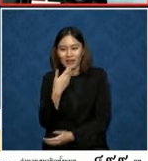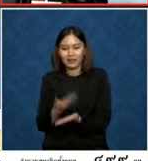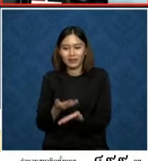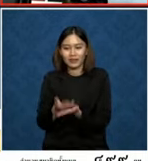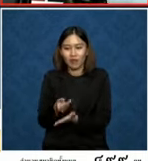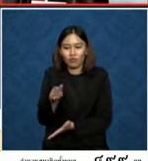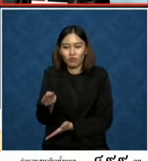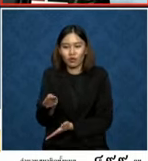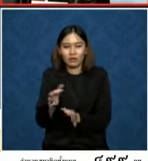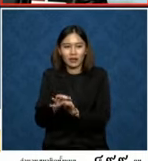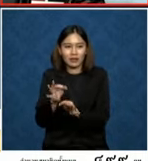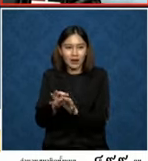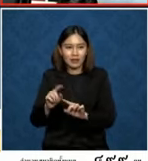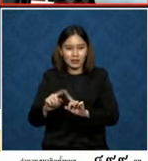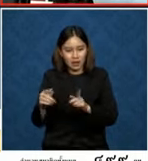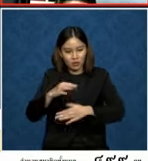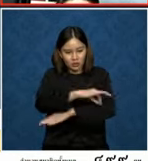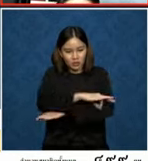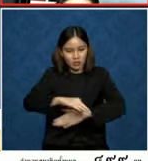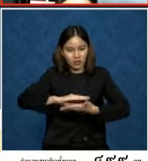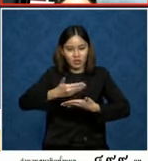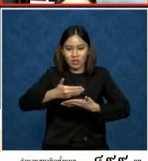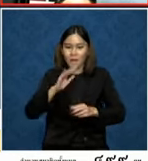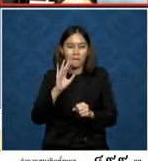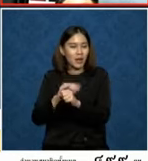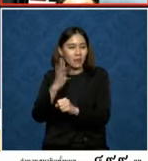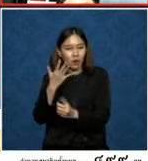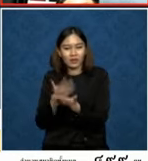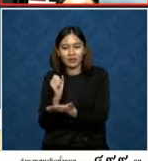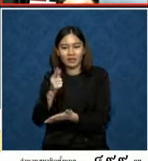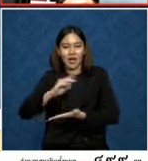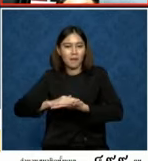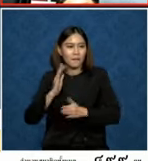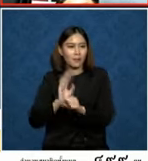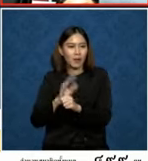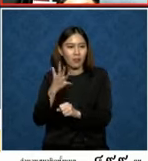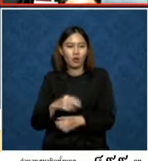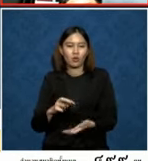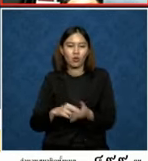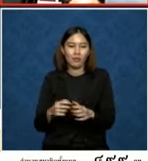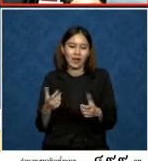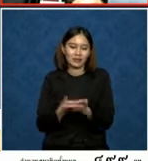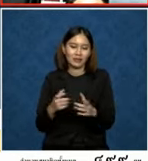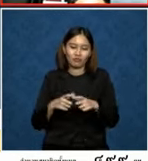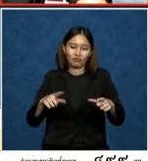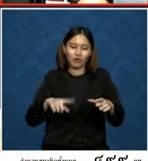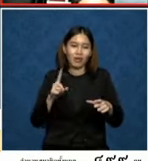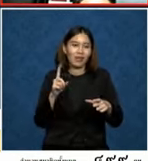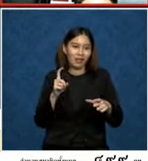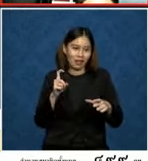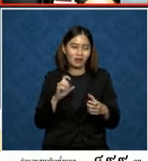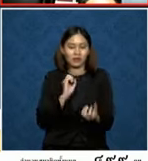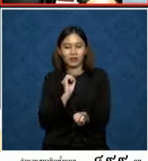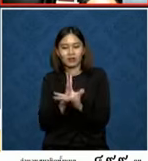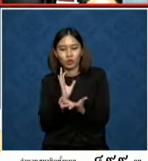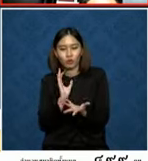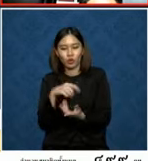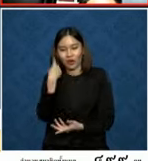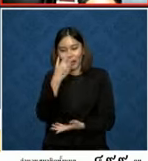เงินแล้วเงินในบัญชีของผู้ออกเช็คมีไม่พอที่จะจ่ายได้เรียกว่าเช็คเด้งซึ่งสร้างความเดือดร้อน